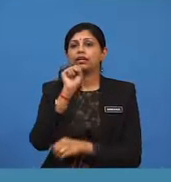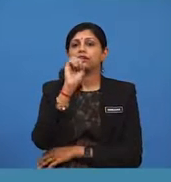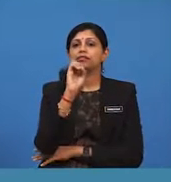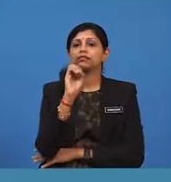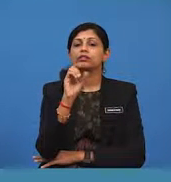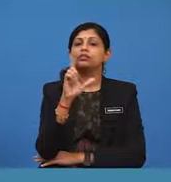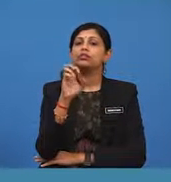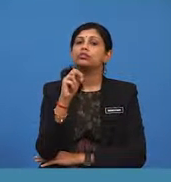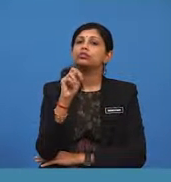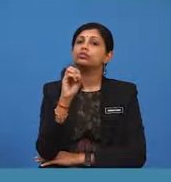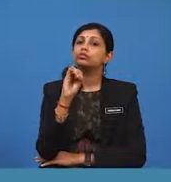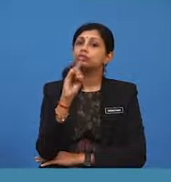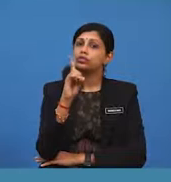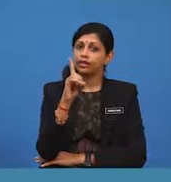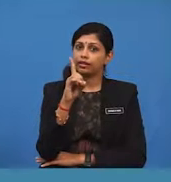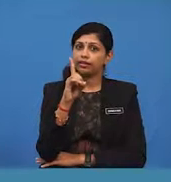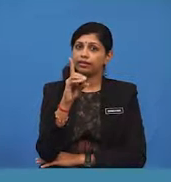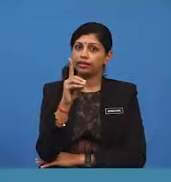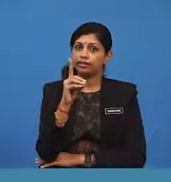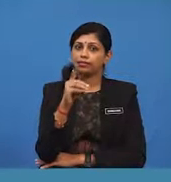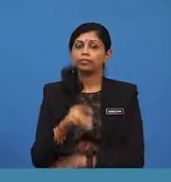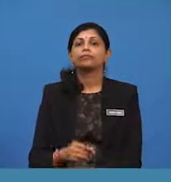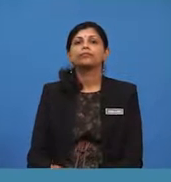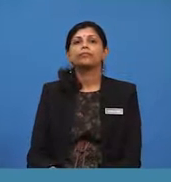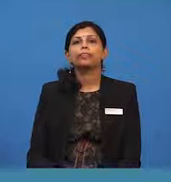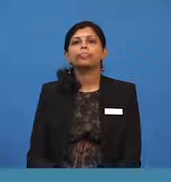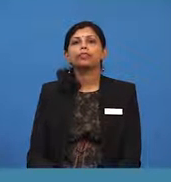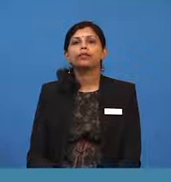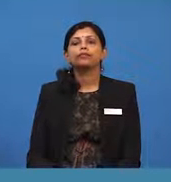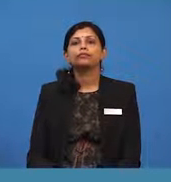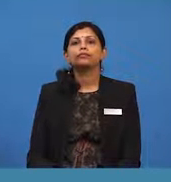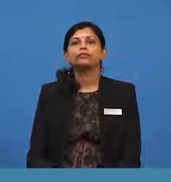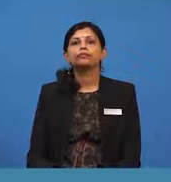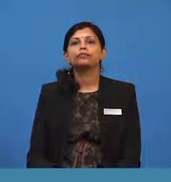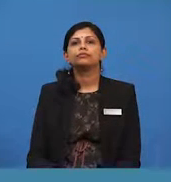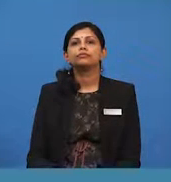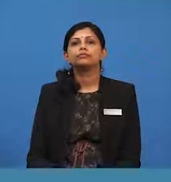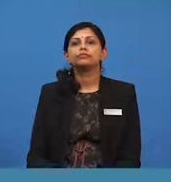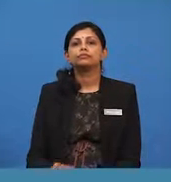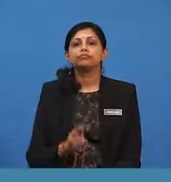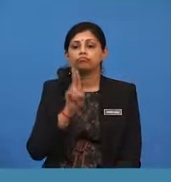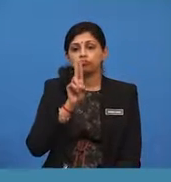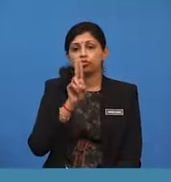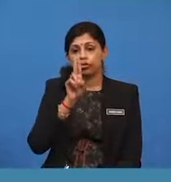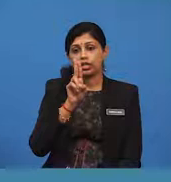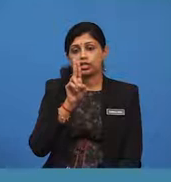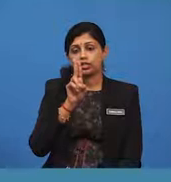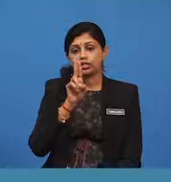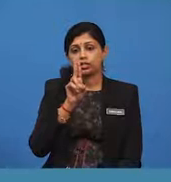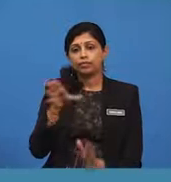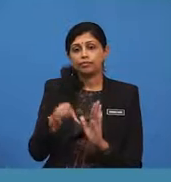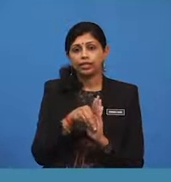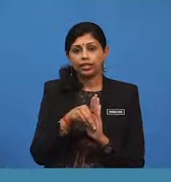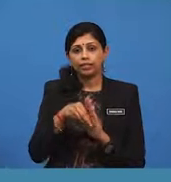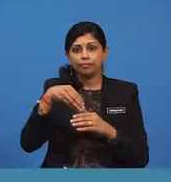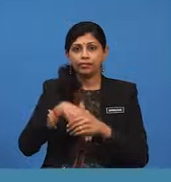Aktiviti pertama, kutub utara magnet bar digerakkan ke dalam solenoid. Pemerhatiannya,